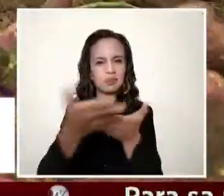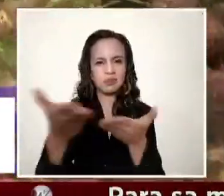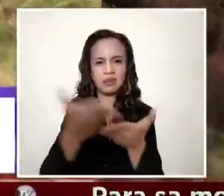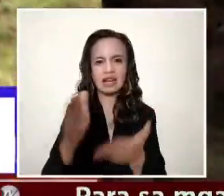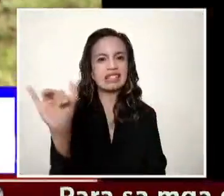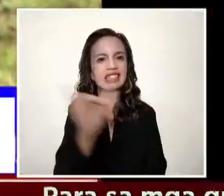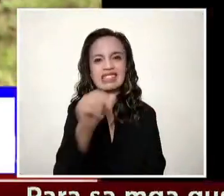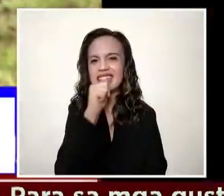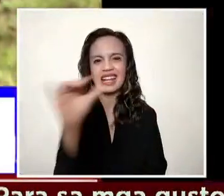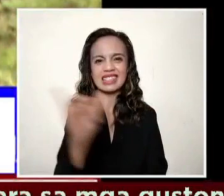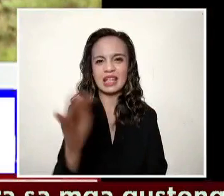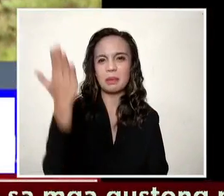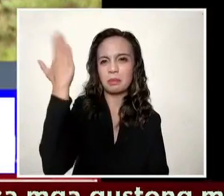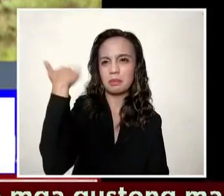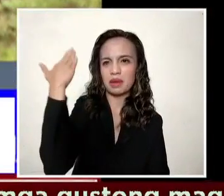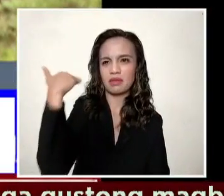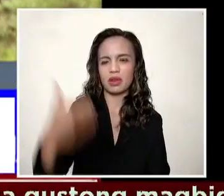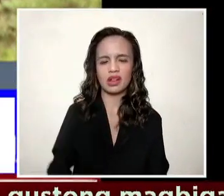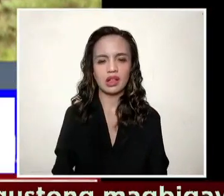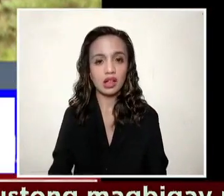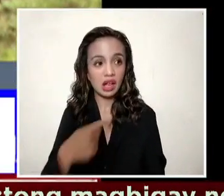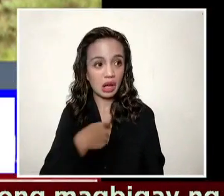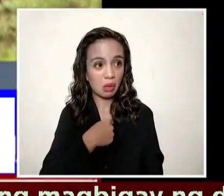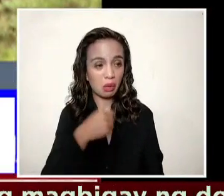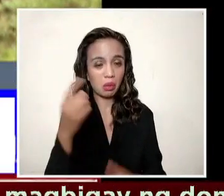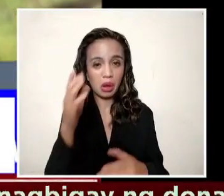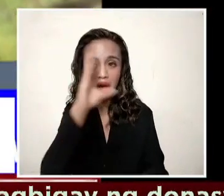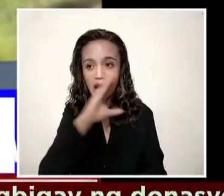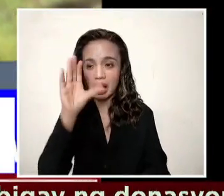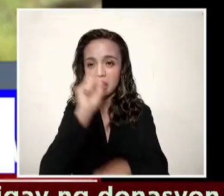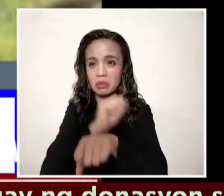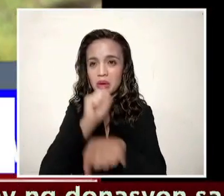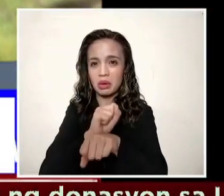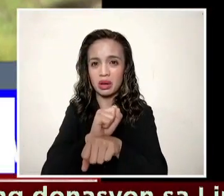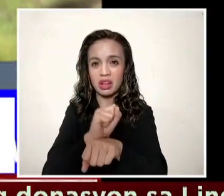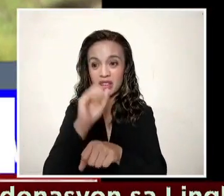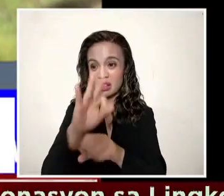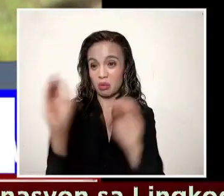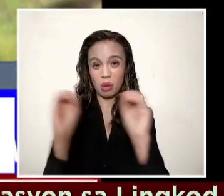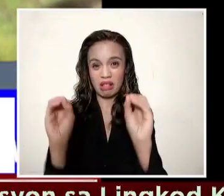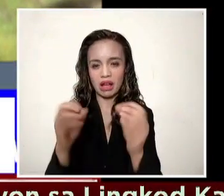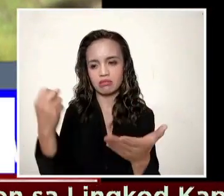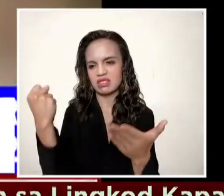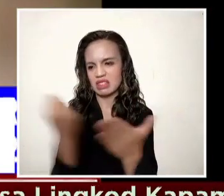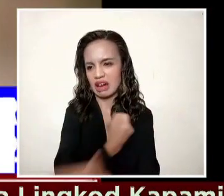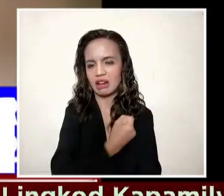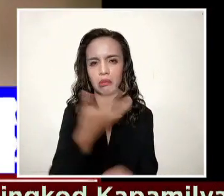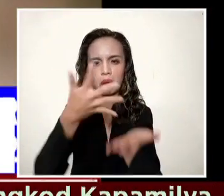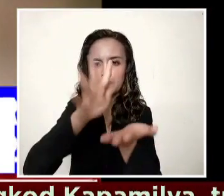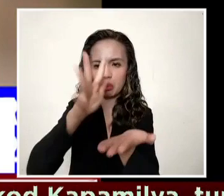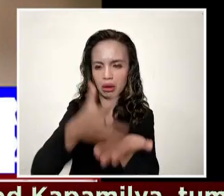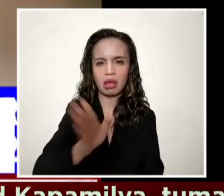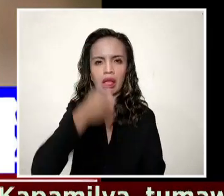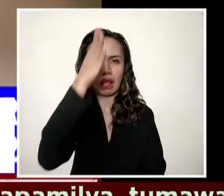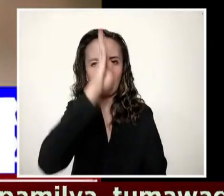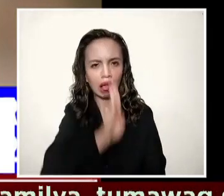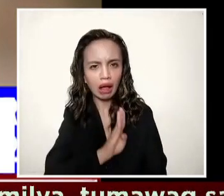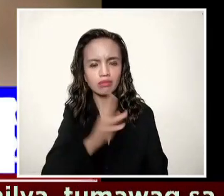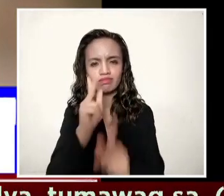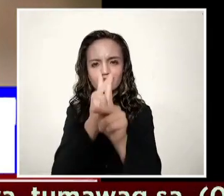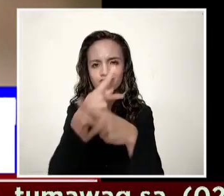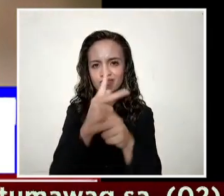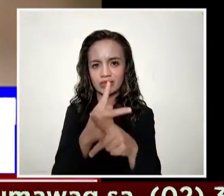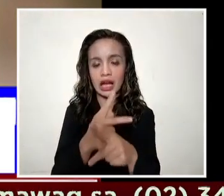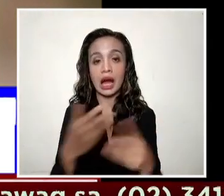mo maibihan ang kalakal mo, di siyempre mabubulok yun. Sayang ang mga produkto. Sa tulong ng isang